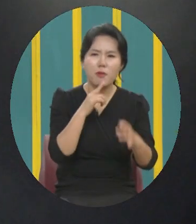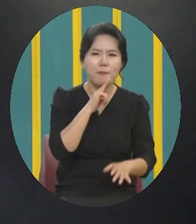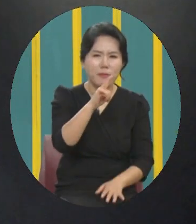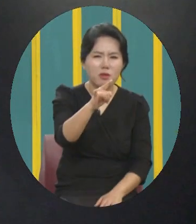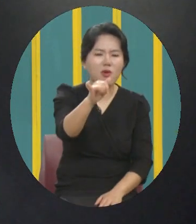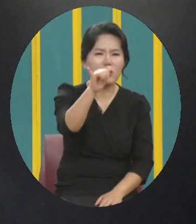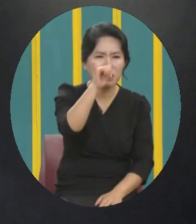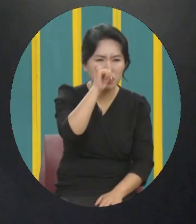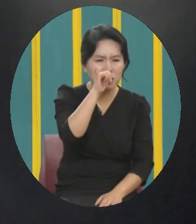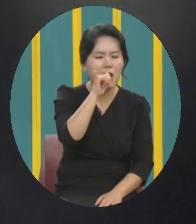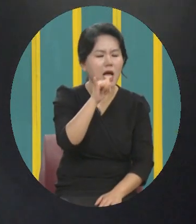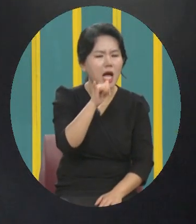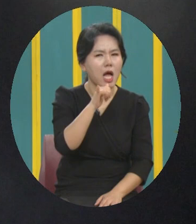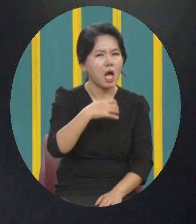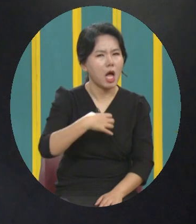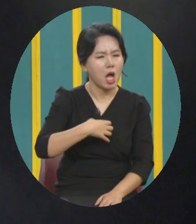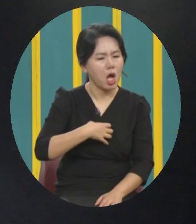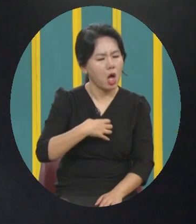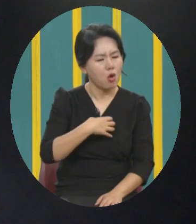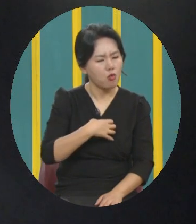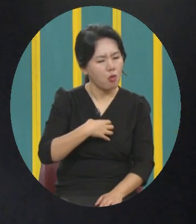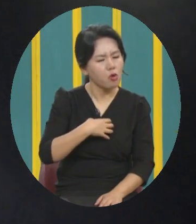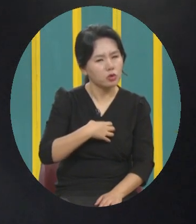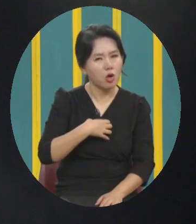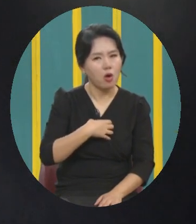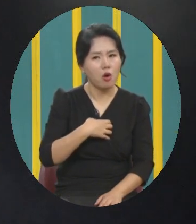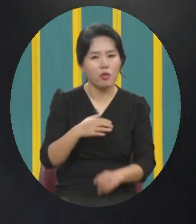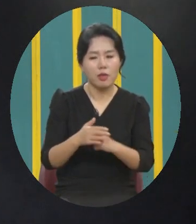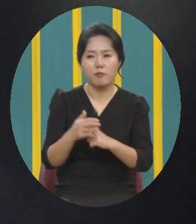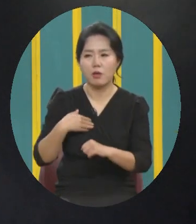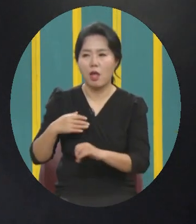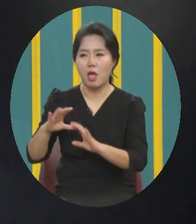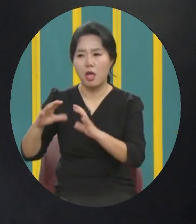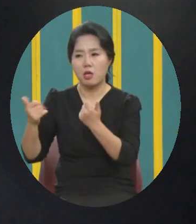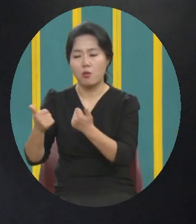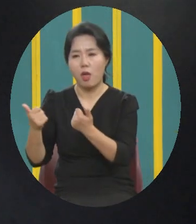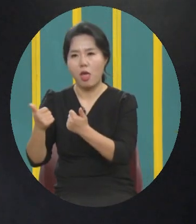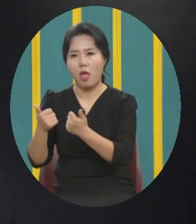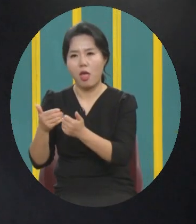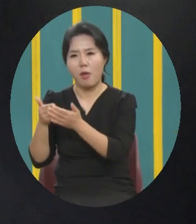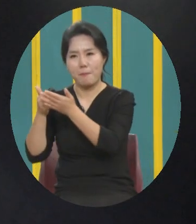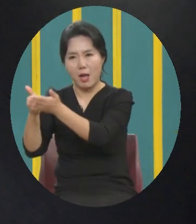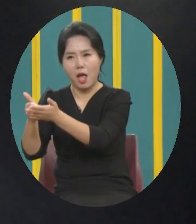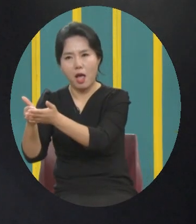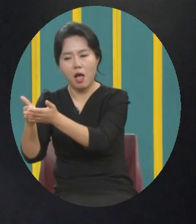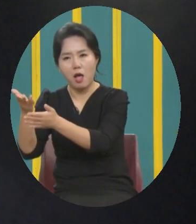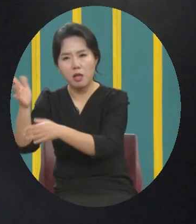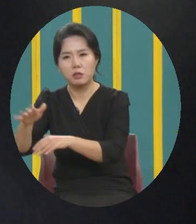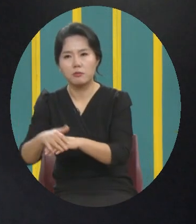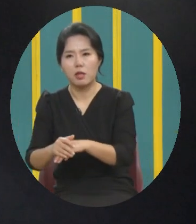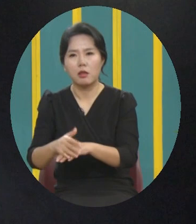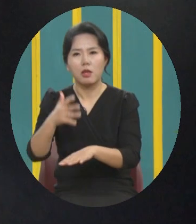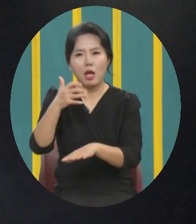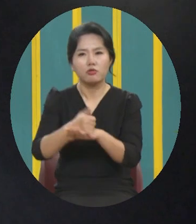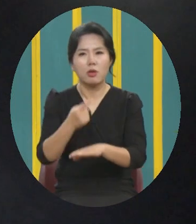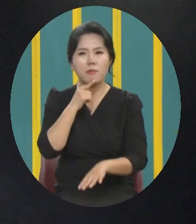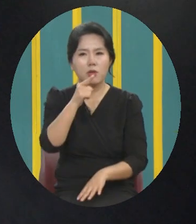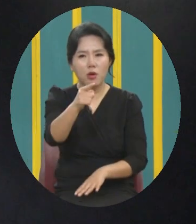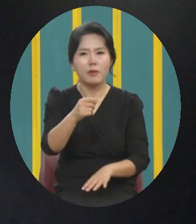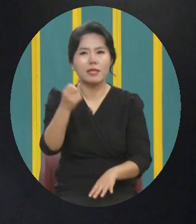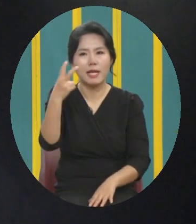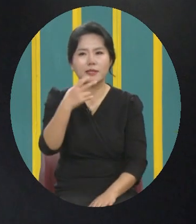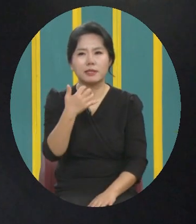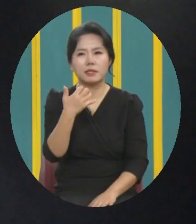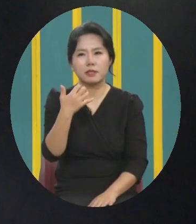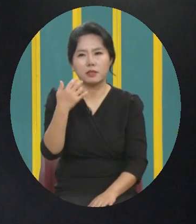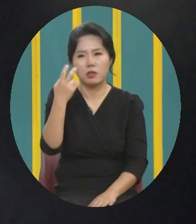소지가 있으니까 이제 아까 말씀드렸다시피 의회 쪽에서 그 의견을 처음 내서 우리가 검토를 했지만 나중에라도 언제든지 민원이 들어오면 이건 다시